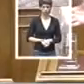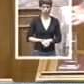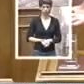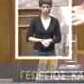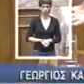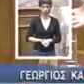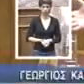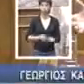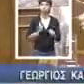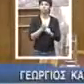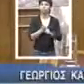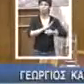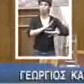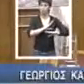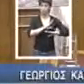Υπηρετούν στο Πολεμικό Μουσείο